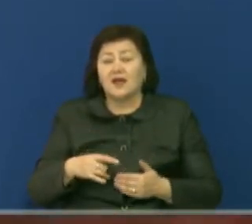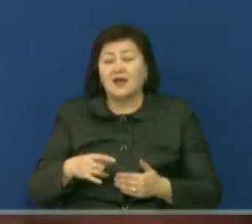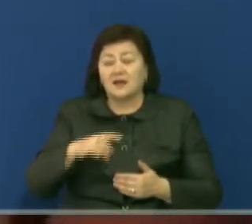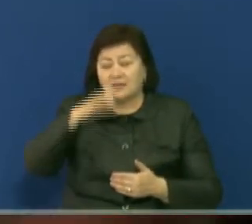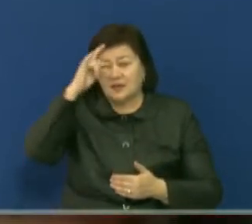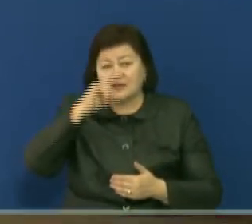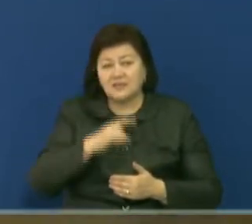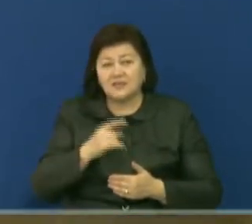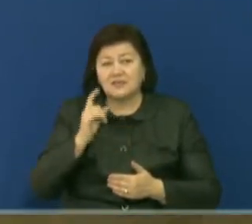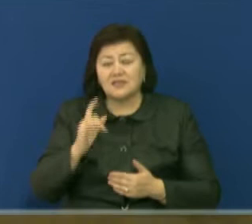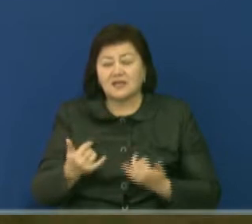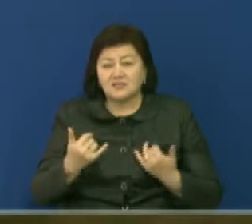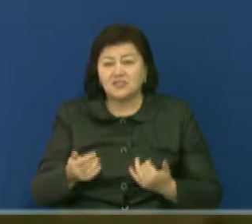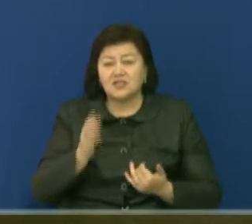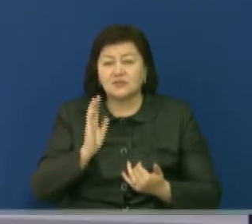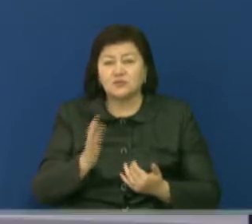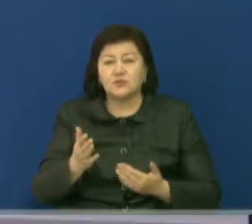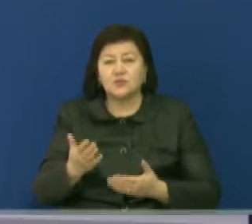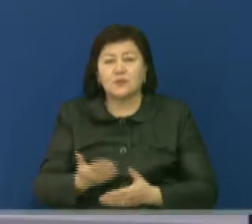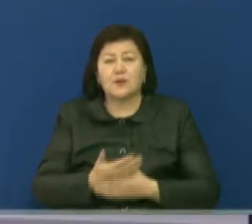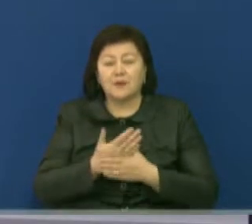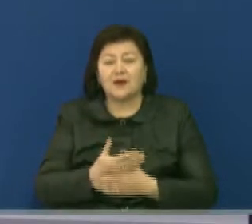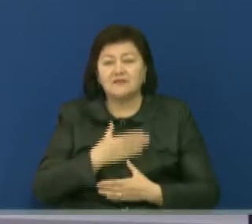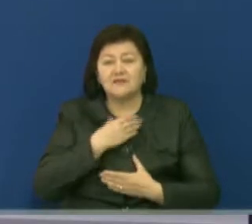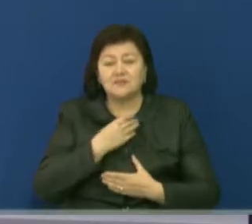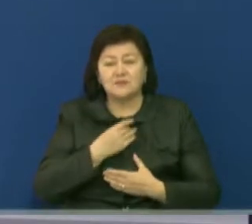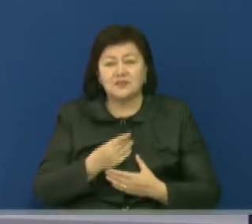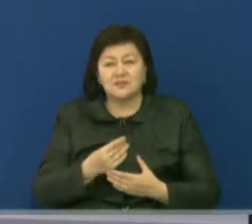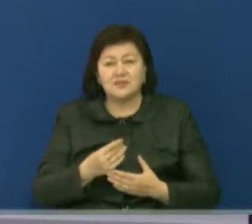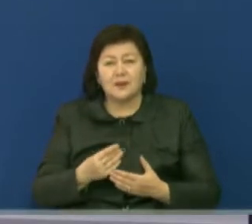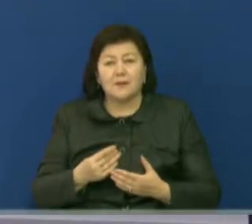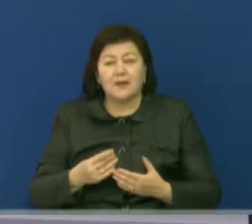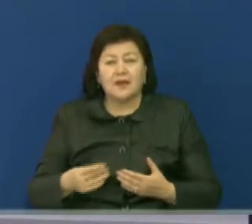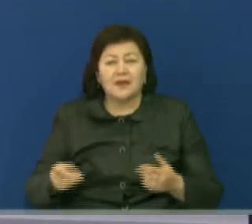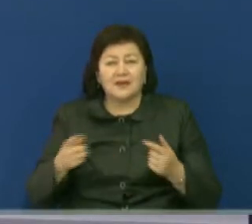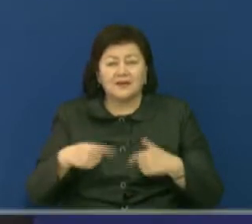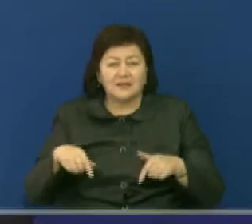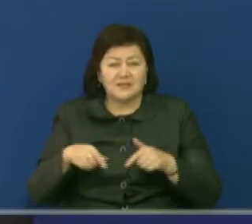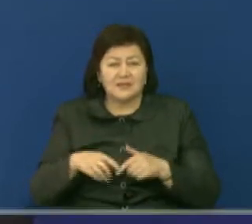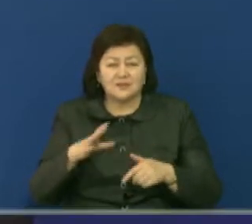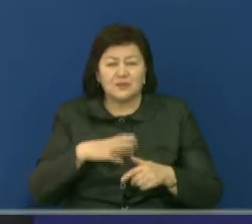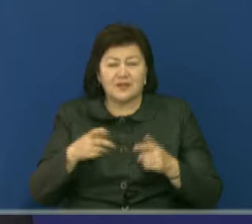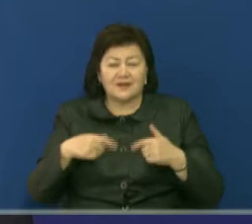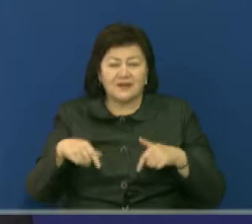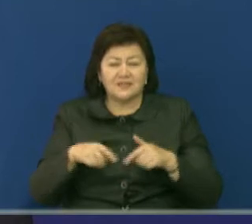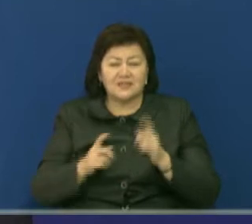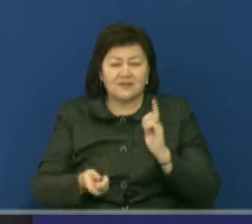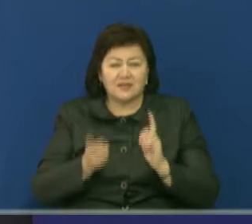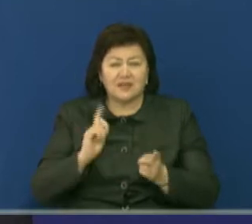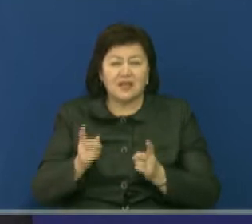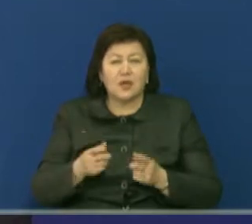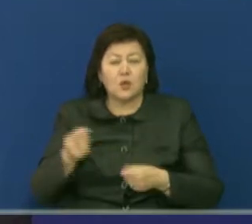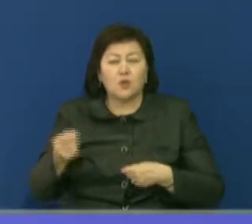восточно-казахстанцев, оказавшихся в тяжелом положении. В Семейском региональном центре коммуникации состоялась пресс-конференция, на которой руководители